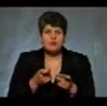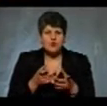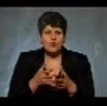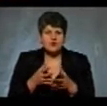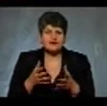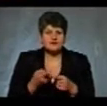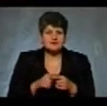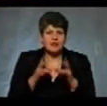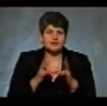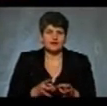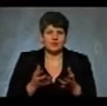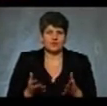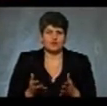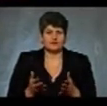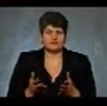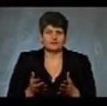лихо, але